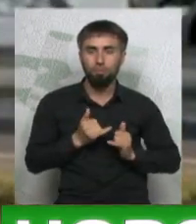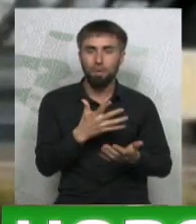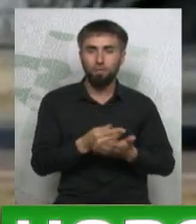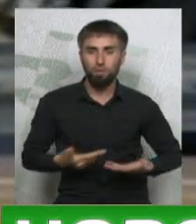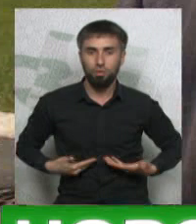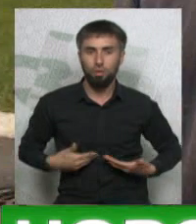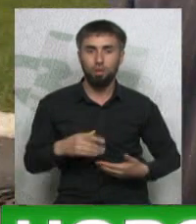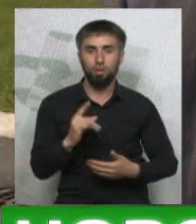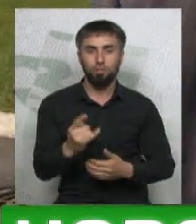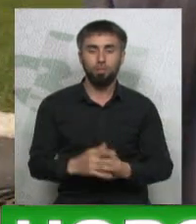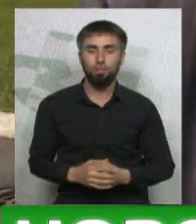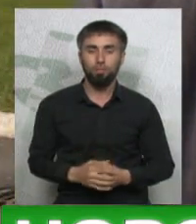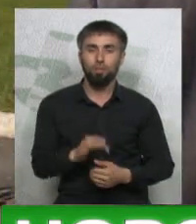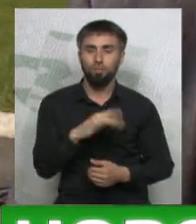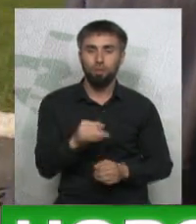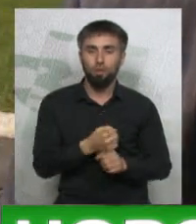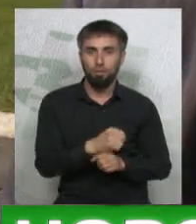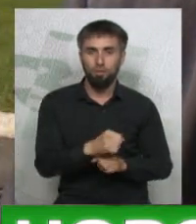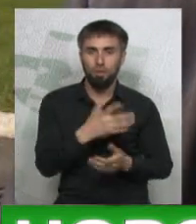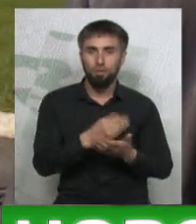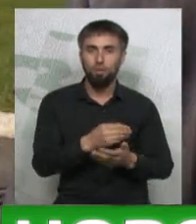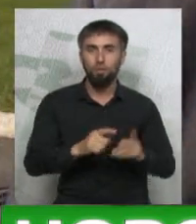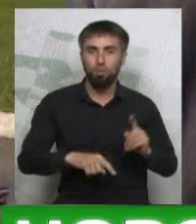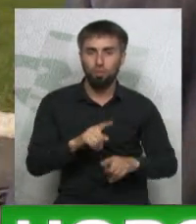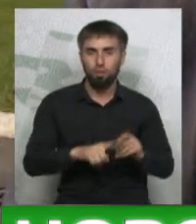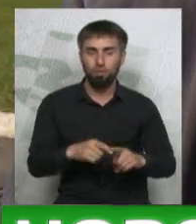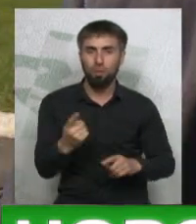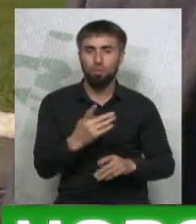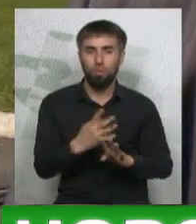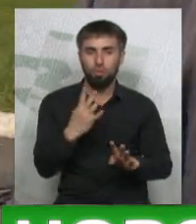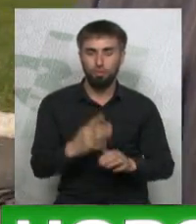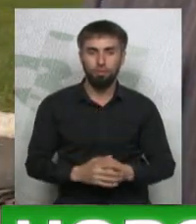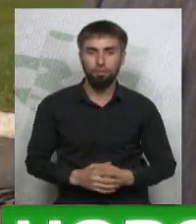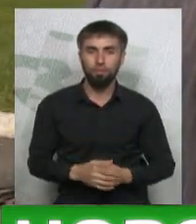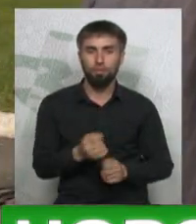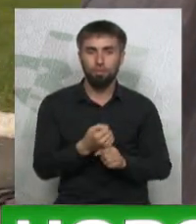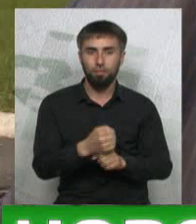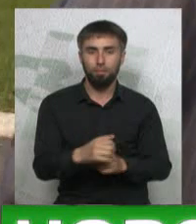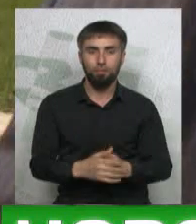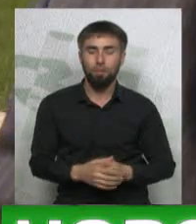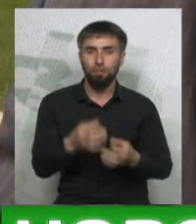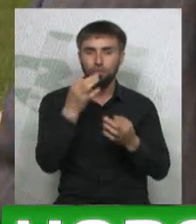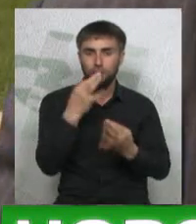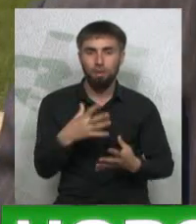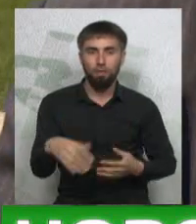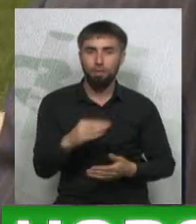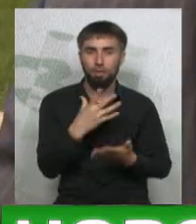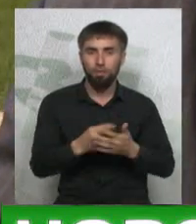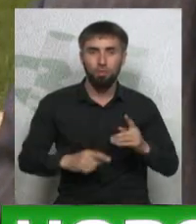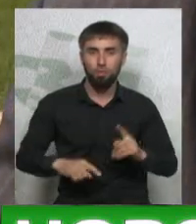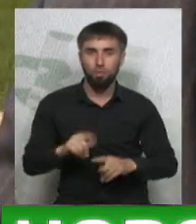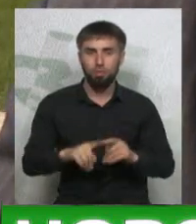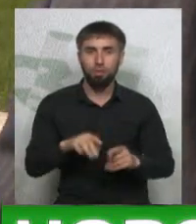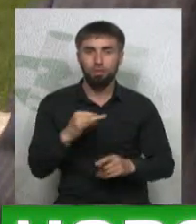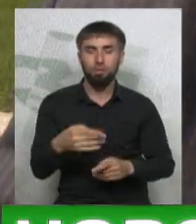жизнь ребенку. Они заставляют плакать своих родителей в первую очередь, заставляют плакать всех своих родственников.